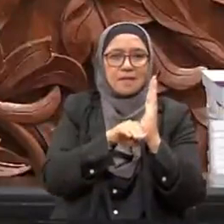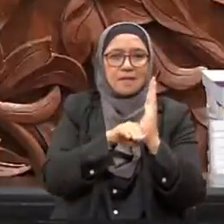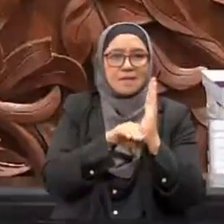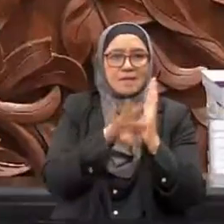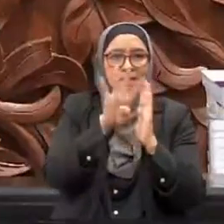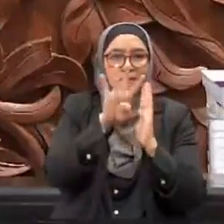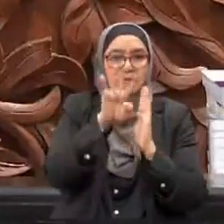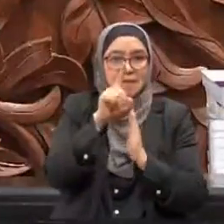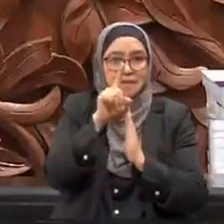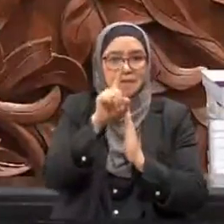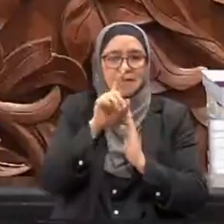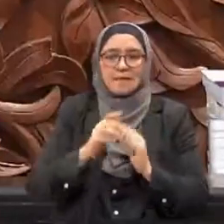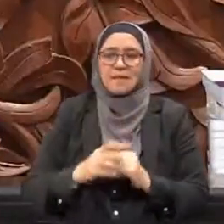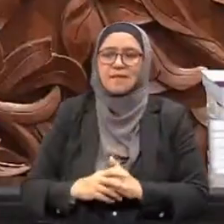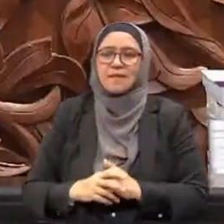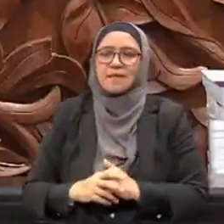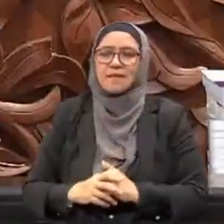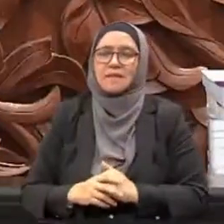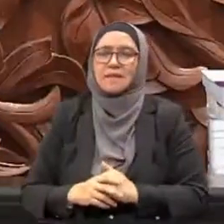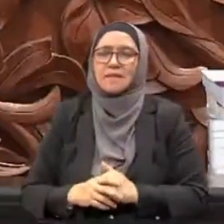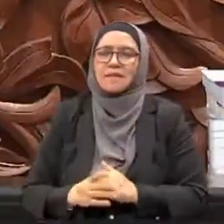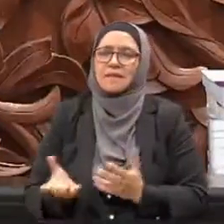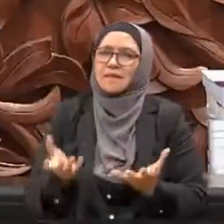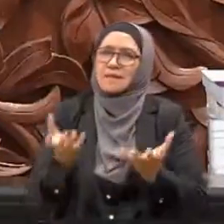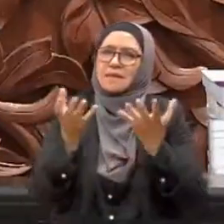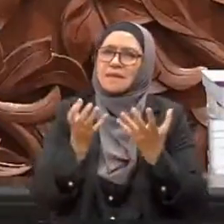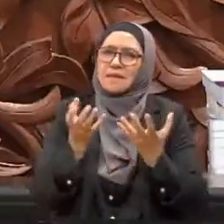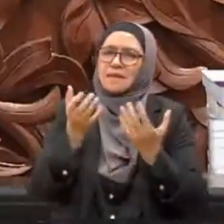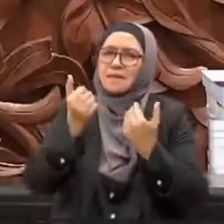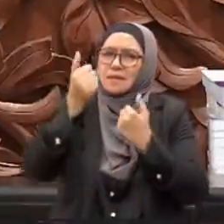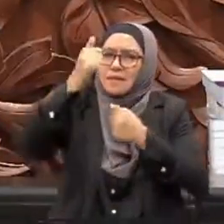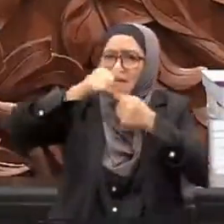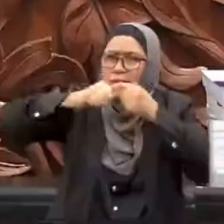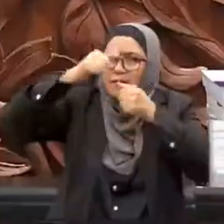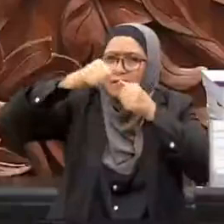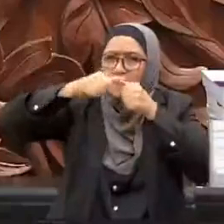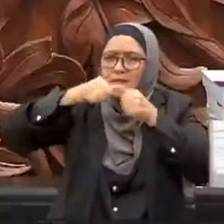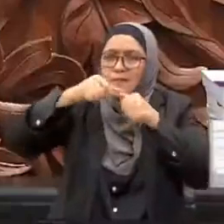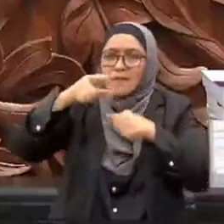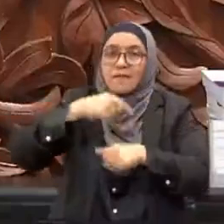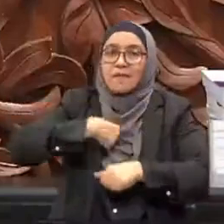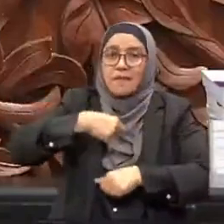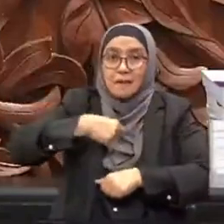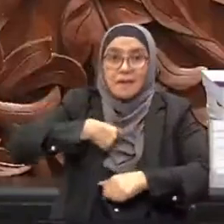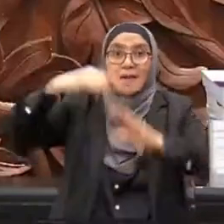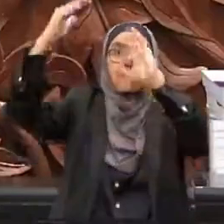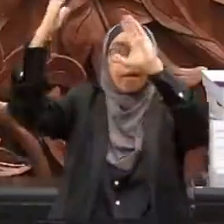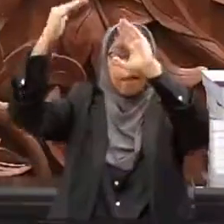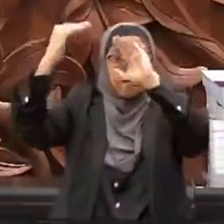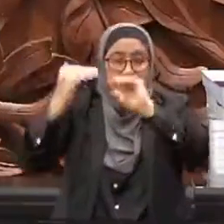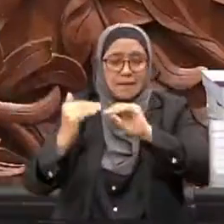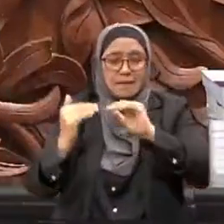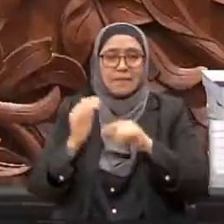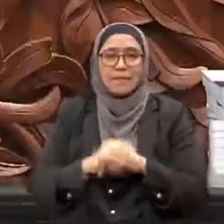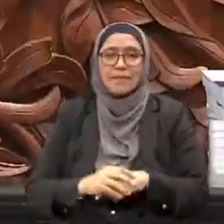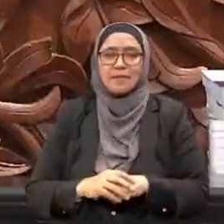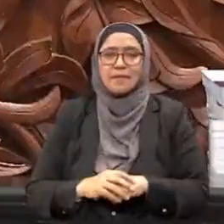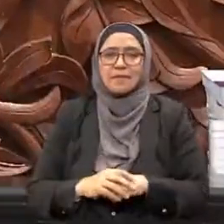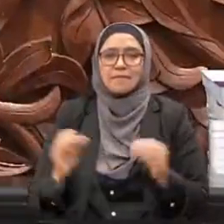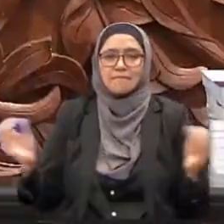41 ingin Saya mengingatkan saya berharap tidak ada